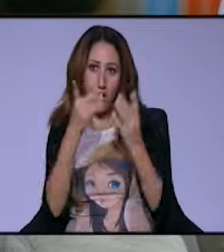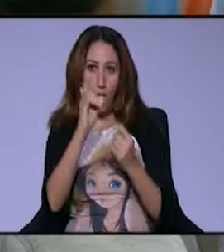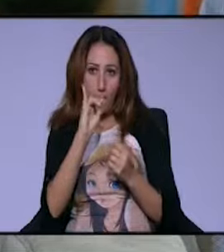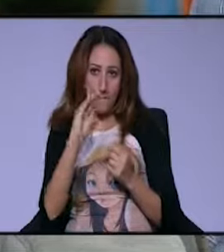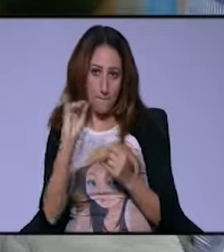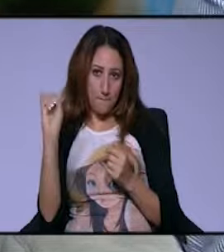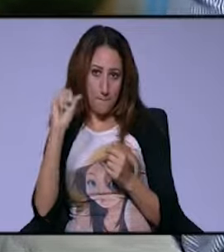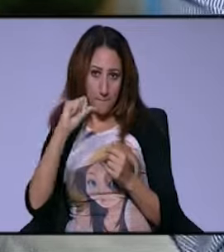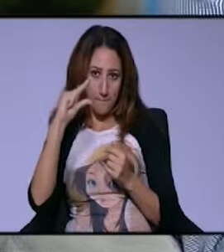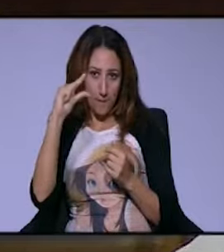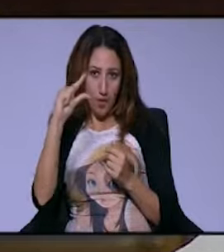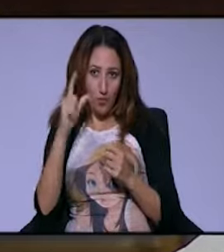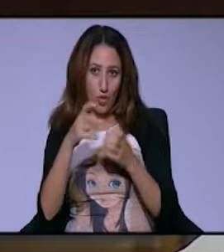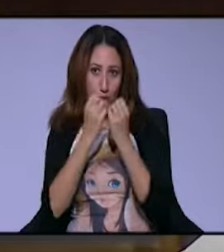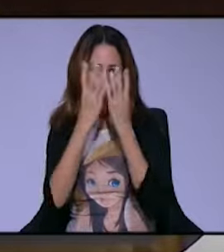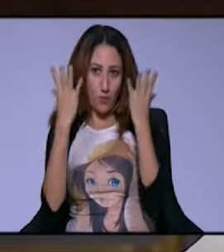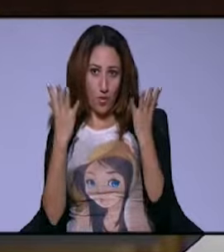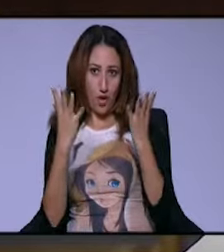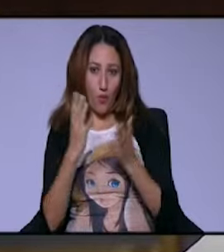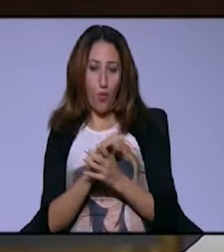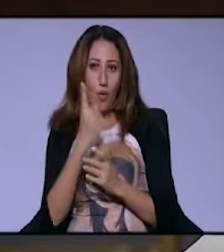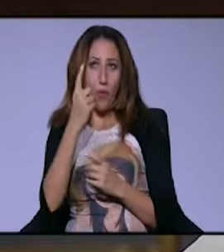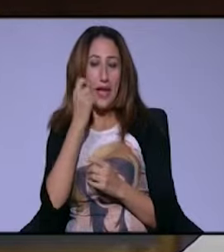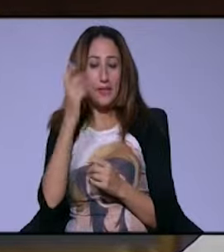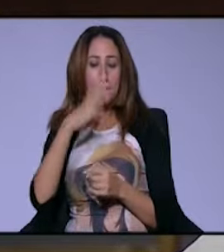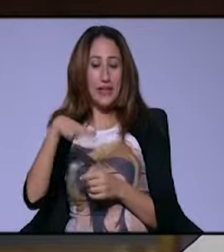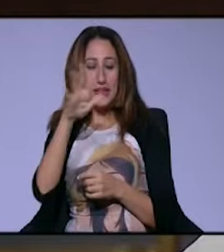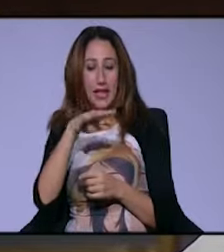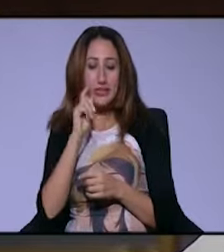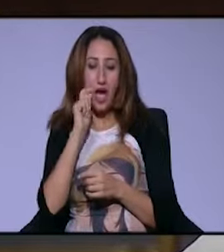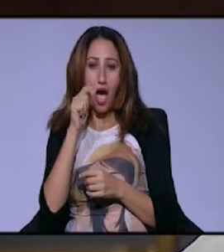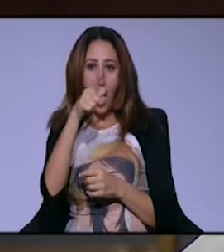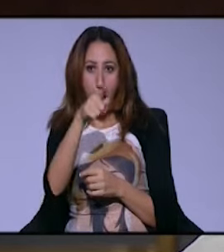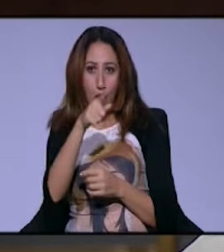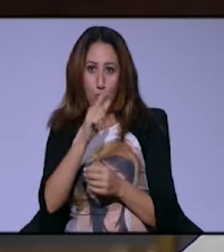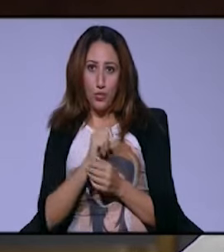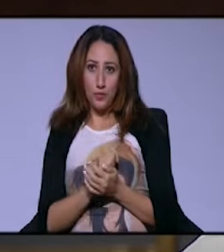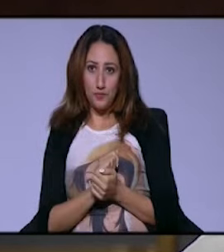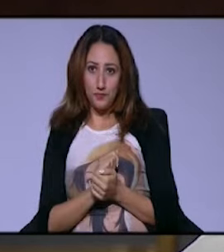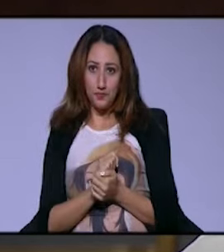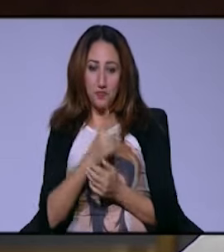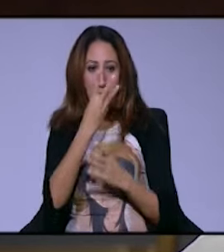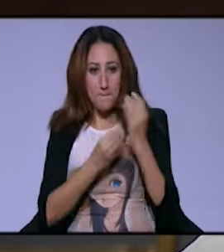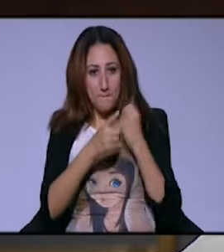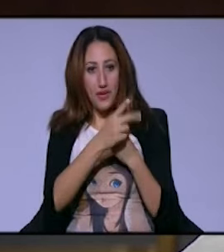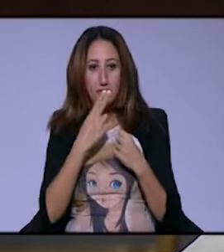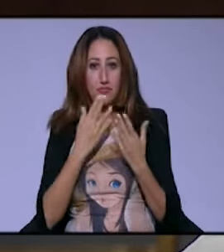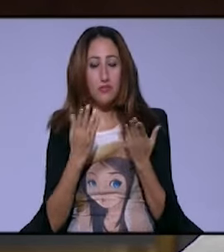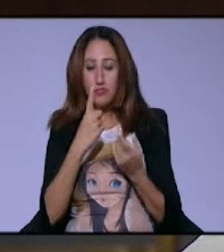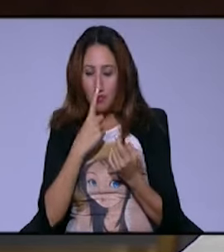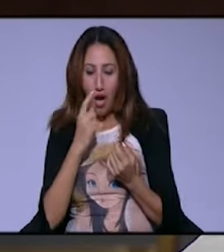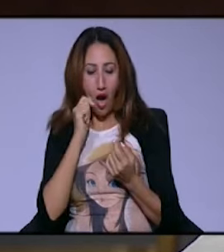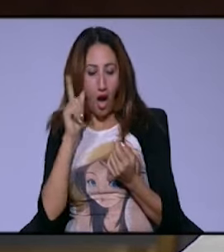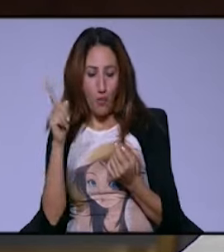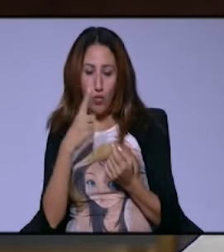حضورك النهاردة في فقرة أبي. في واحد من الناس كانت خيره ابنة بارة